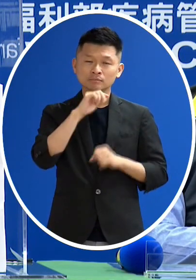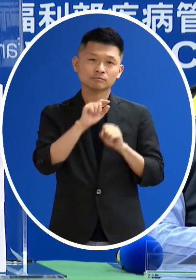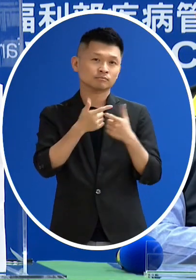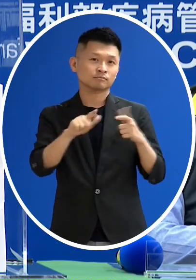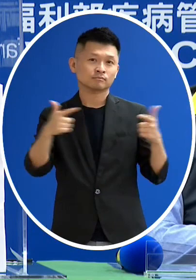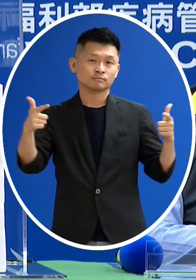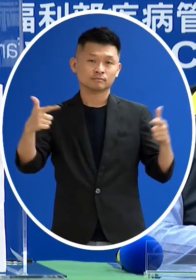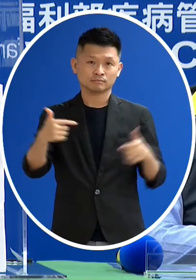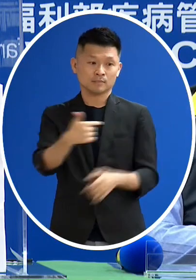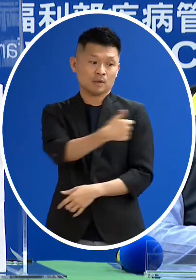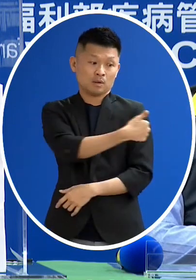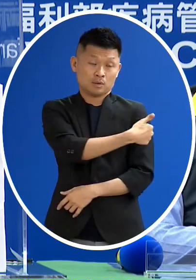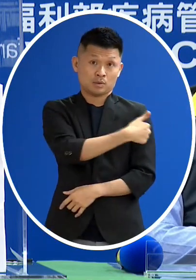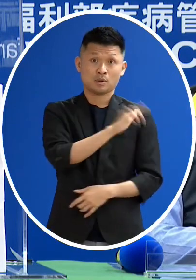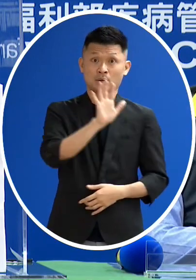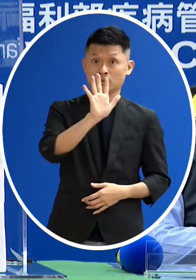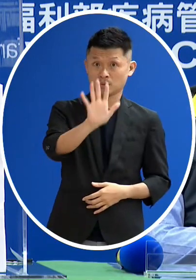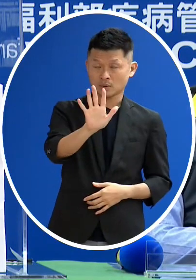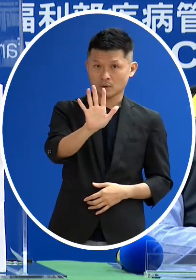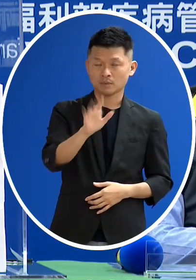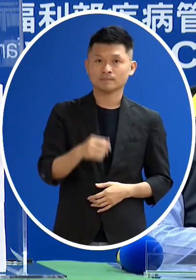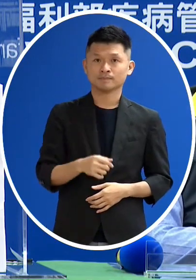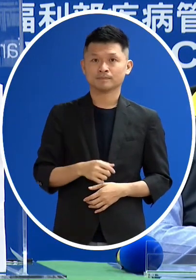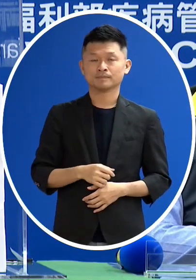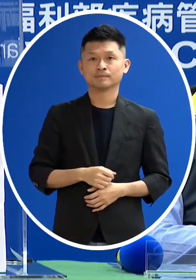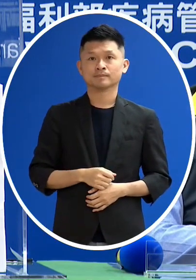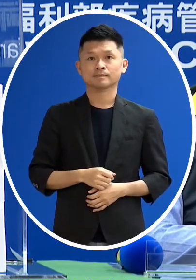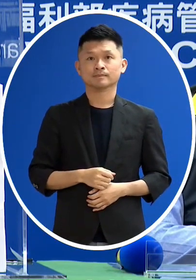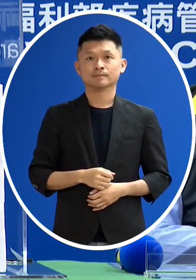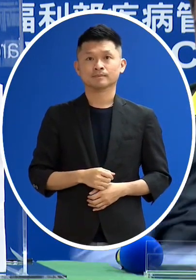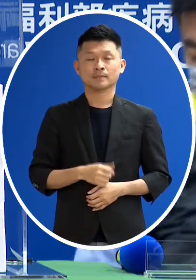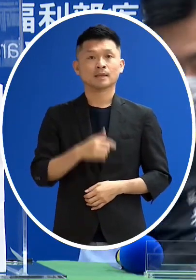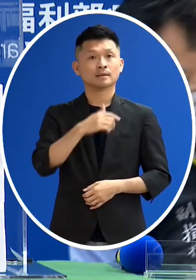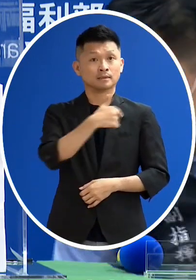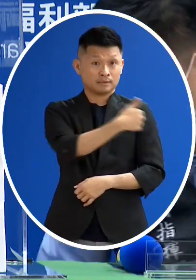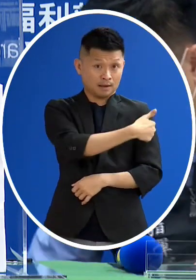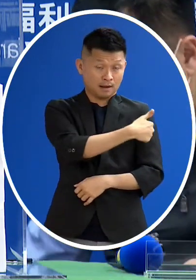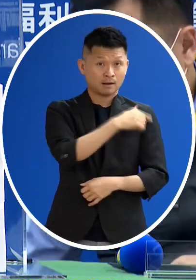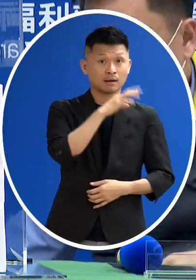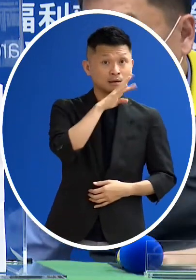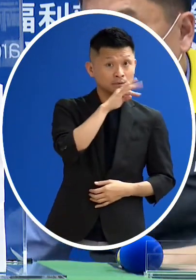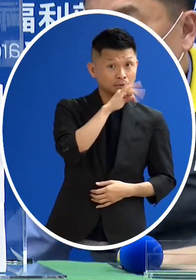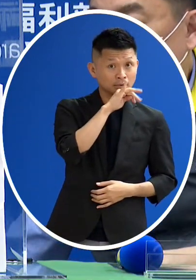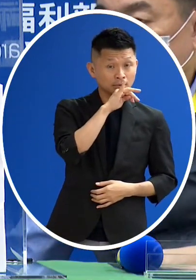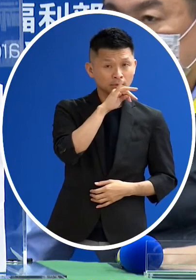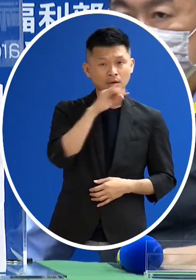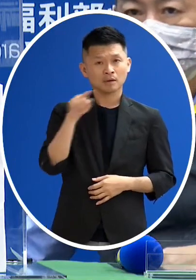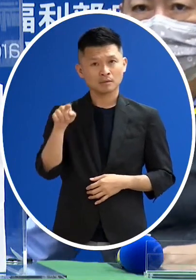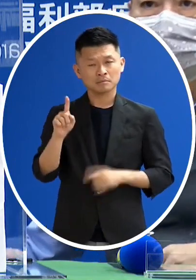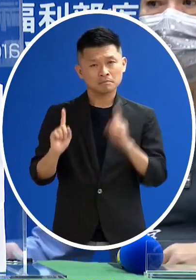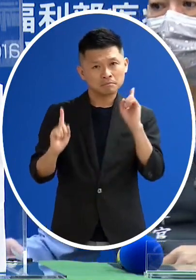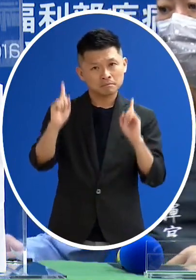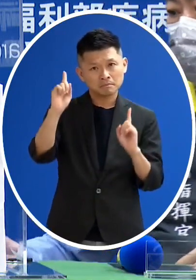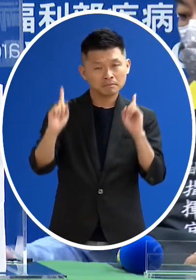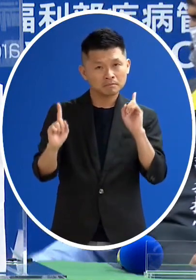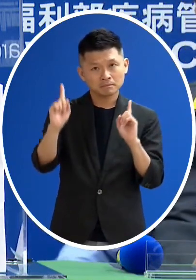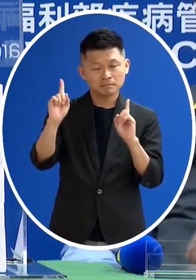打疫苗，当然就会跟施打疫苗的主要的年龄会有一些差别了